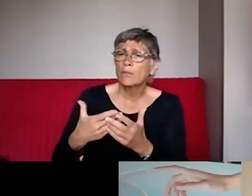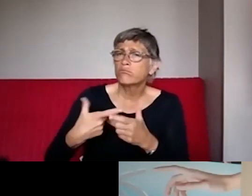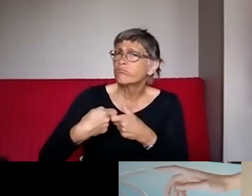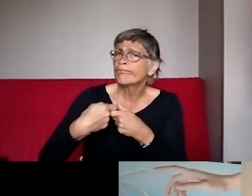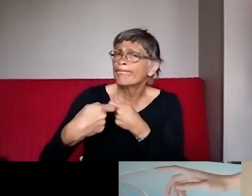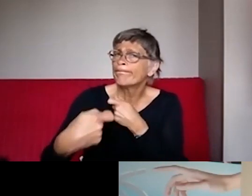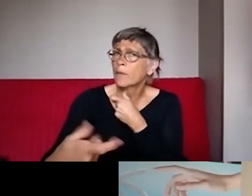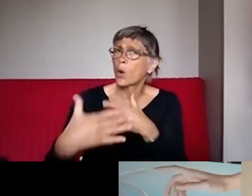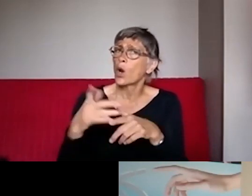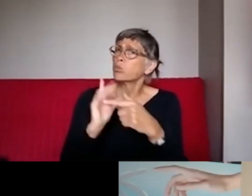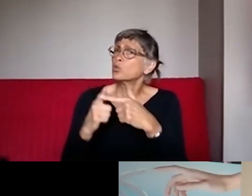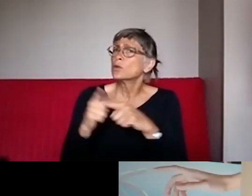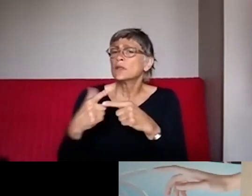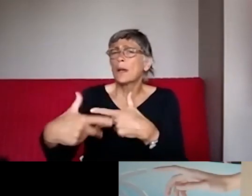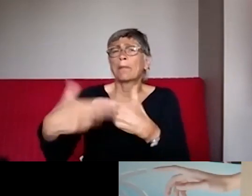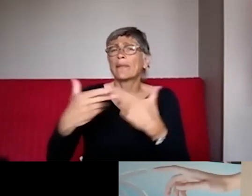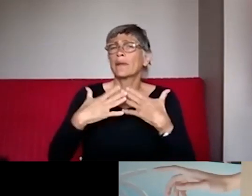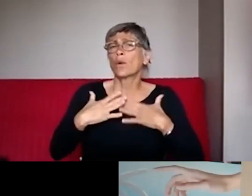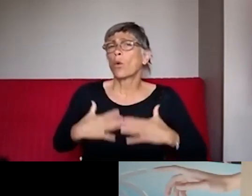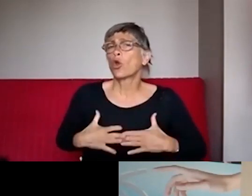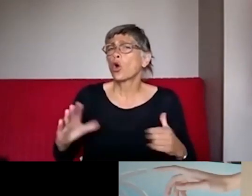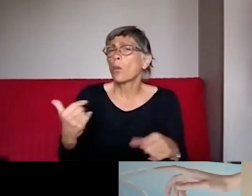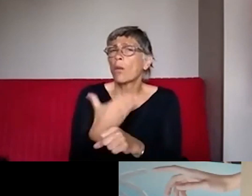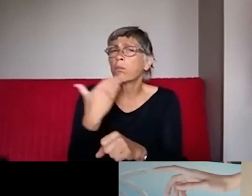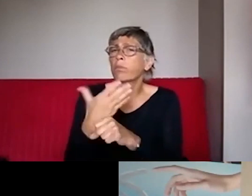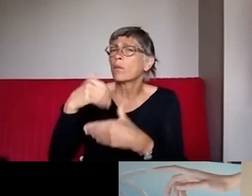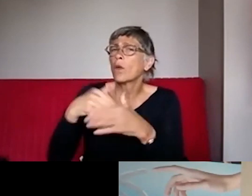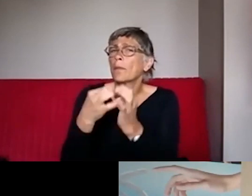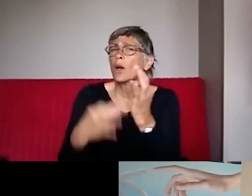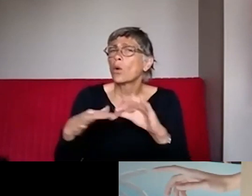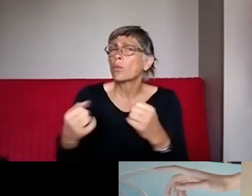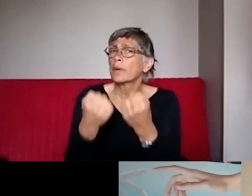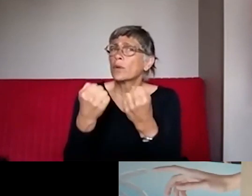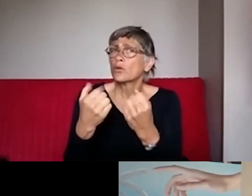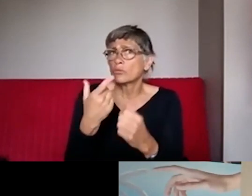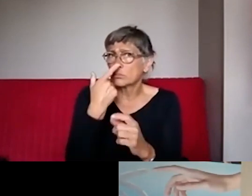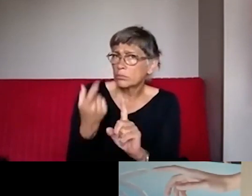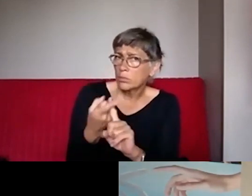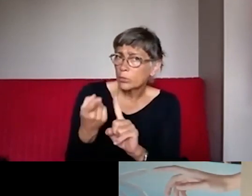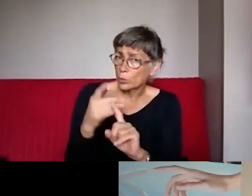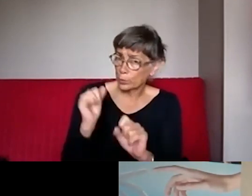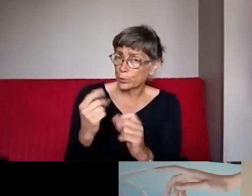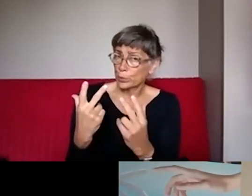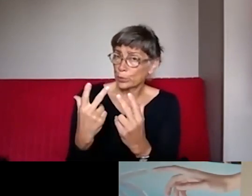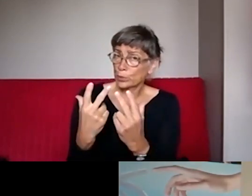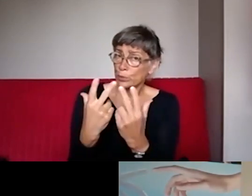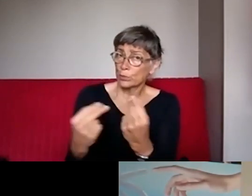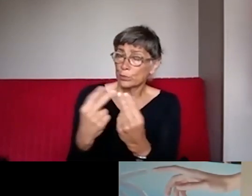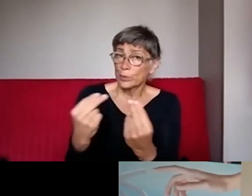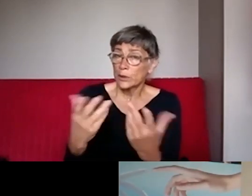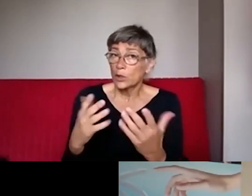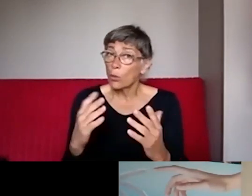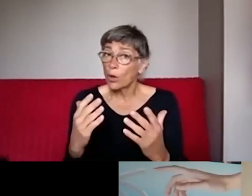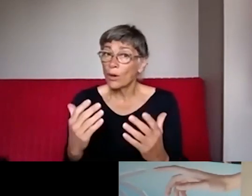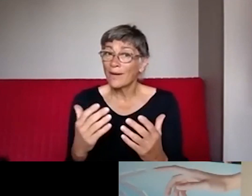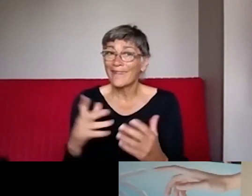partie comportementale des personnes dans un bilan de compétences? Je pense que c'est important. Est-ce que tu peux déjà nous parler du déroulé? Excuse-moi,